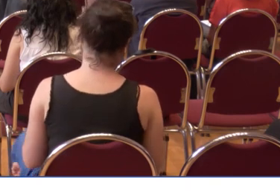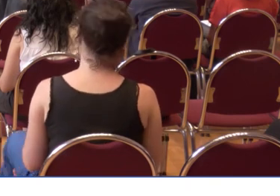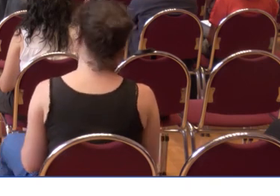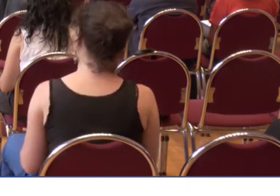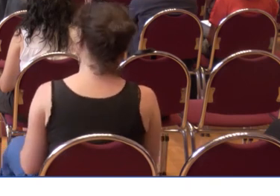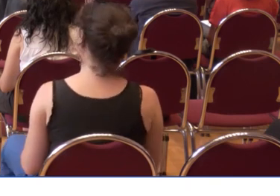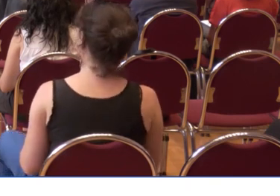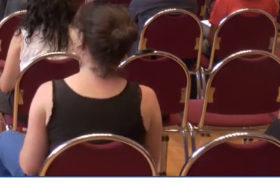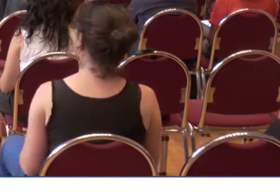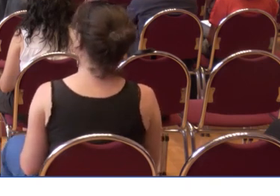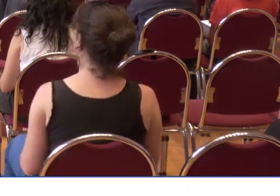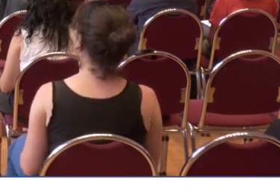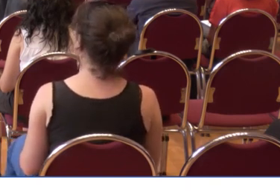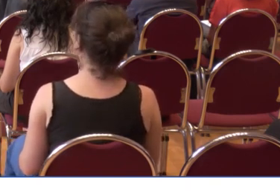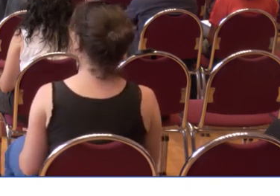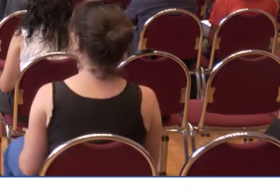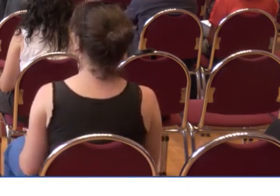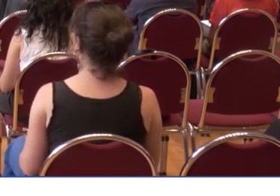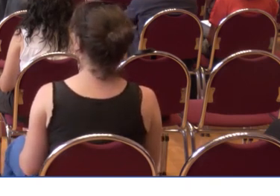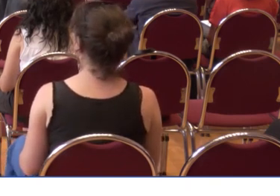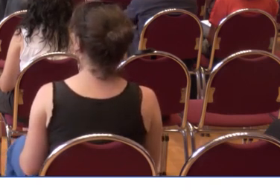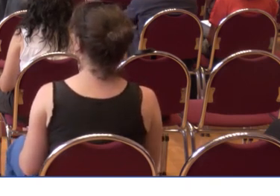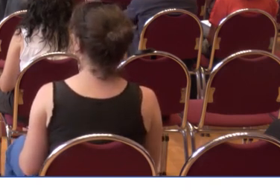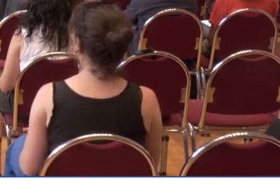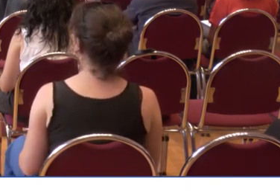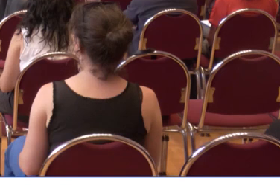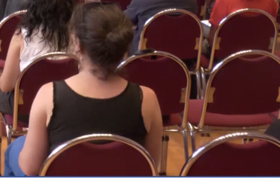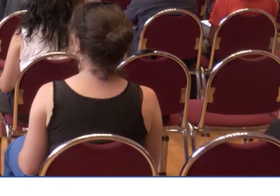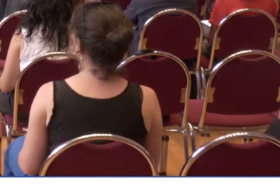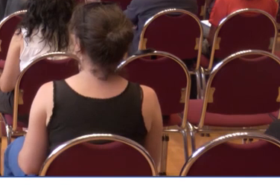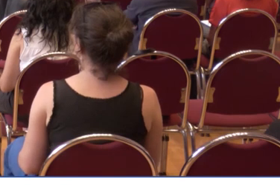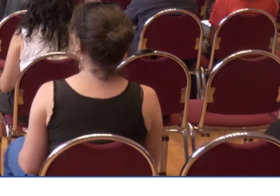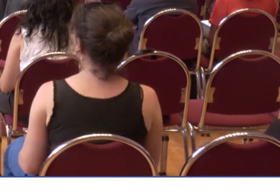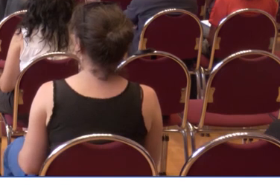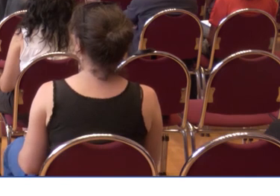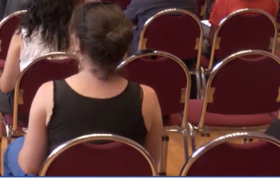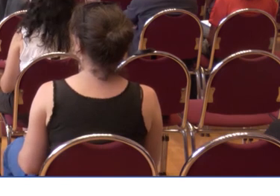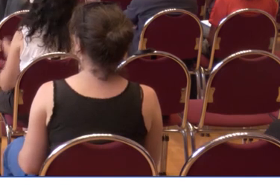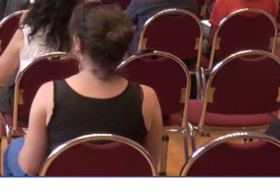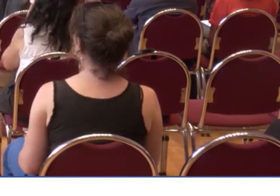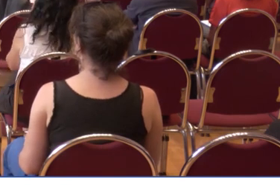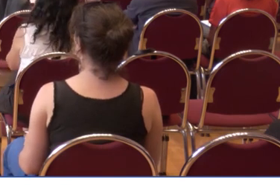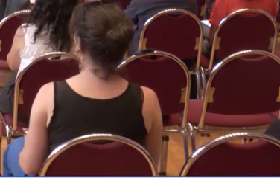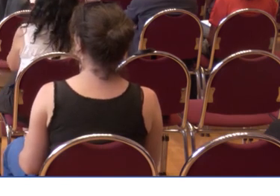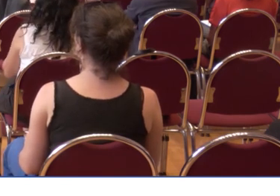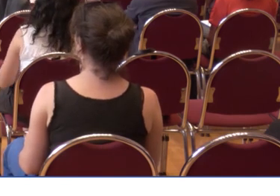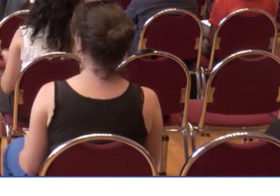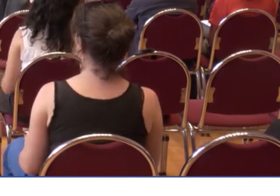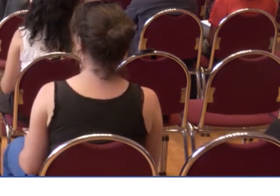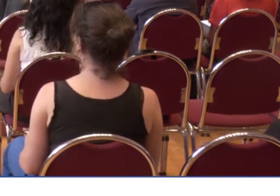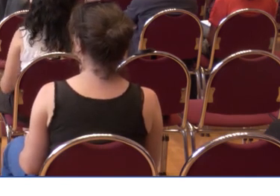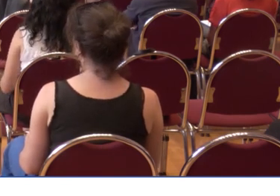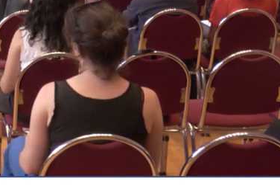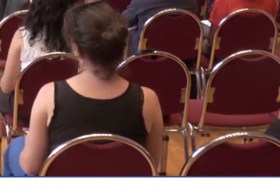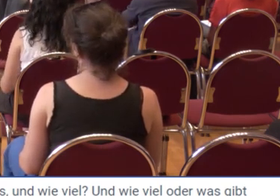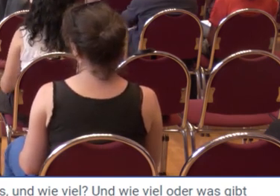dieser gesamtplankonferenz hat er eigentlich eine gute Sache gemacht er hat er hat das für für Leistungen für Eltern mit Behinderung hat er das